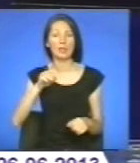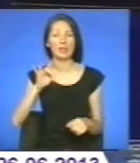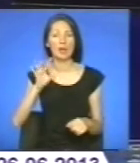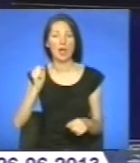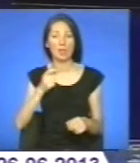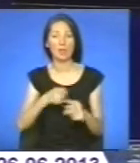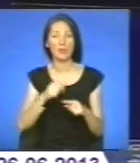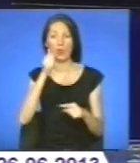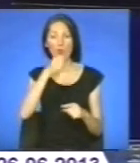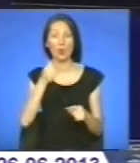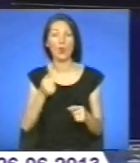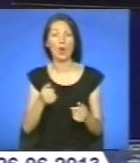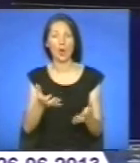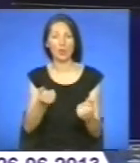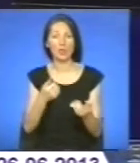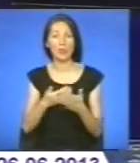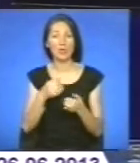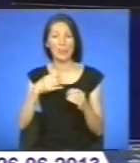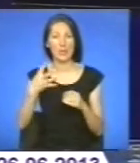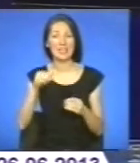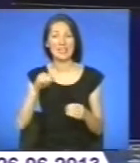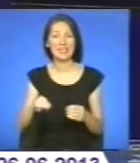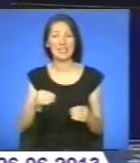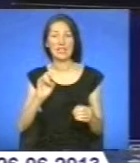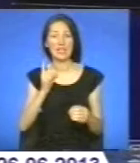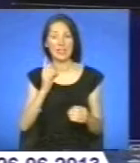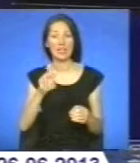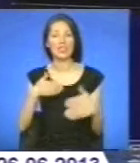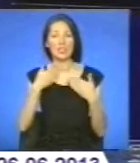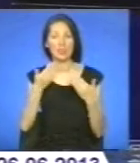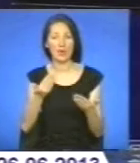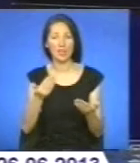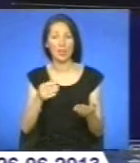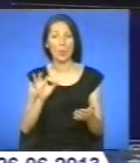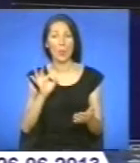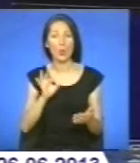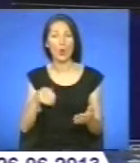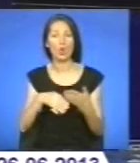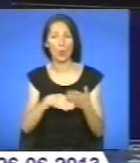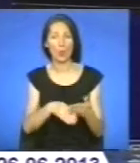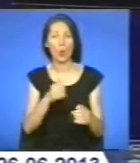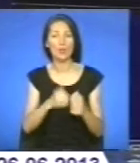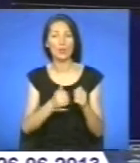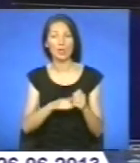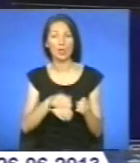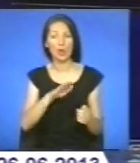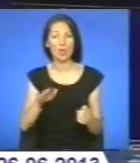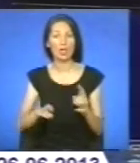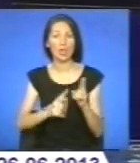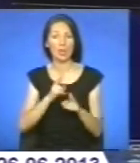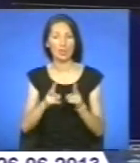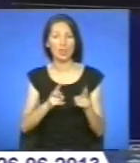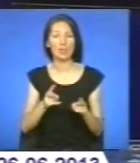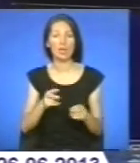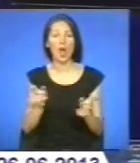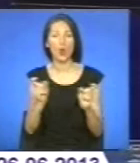майже 15 тисяч дитячих звернень про допомогу. Найчастіше неповнолітні скаржаться на конфлікти з однолітками, психологічні